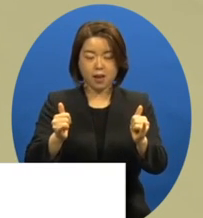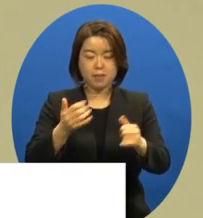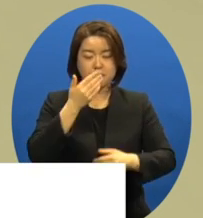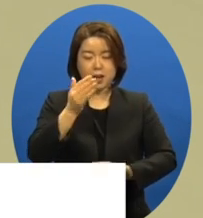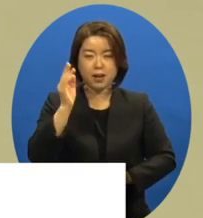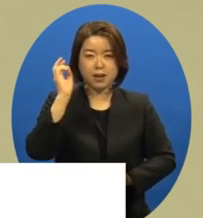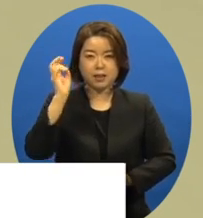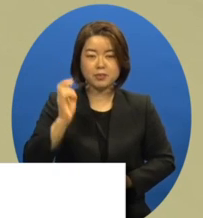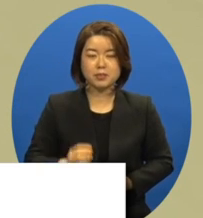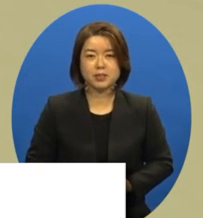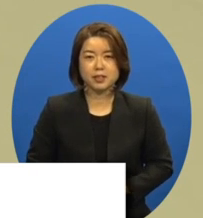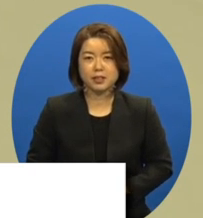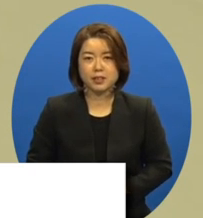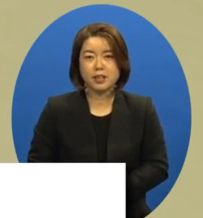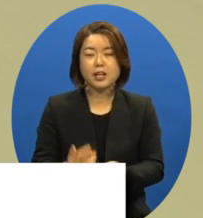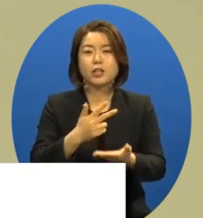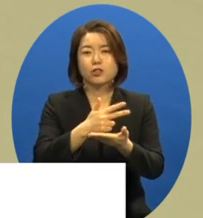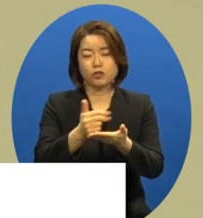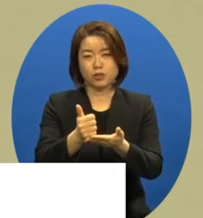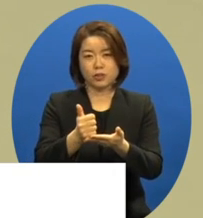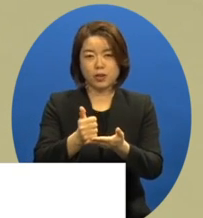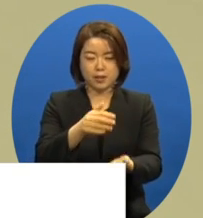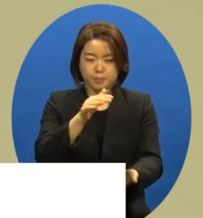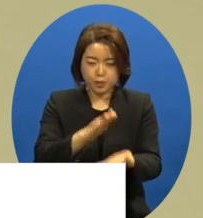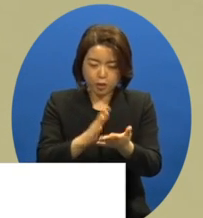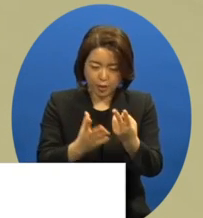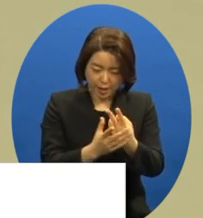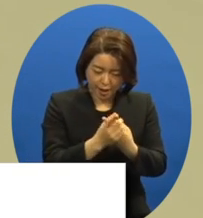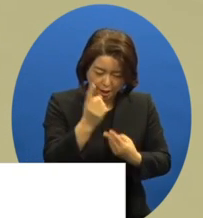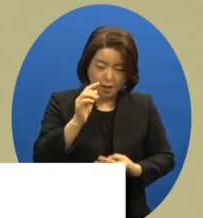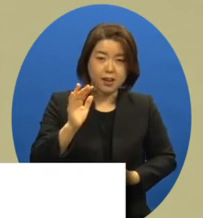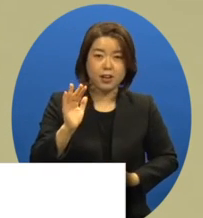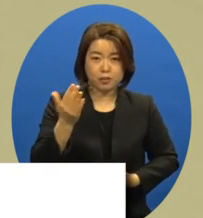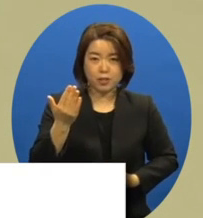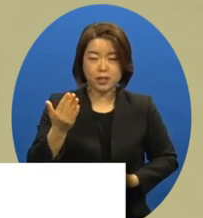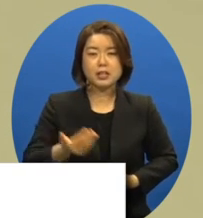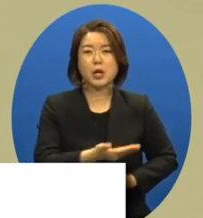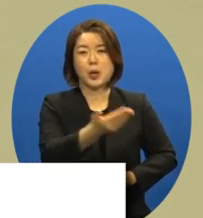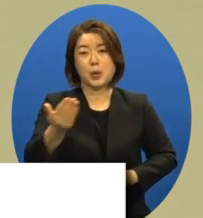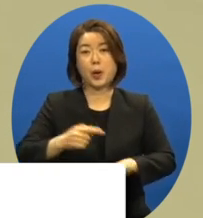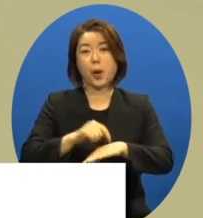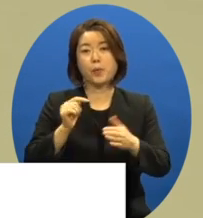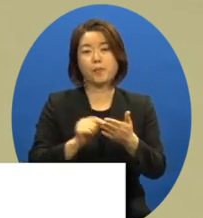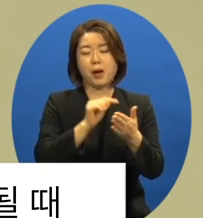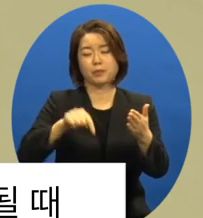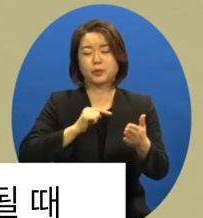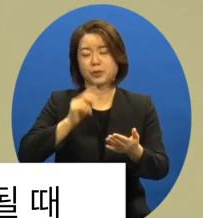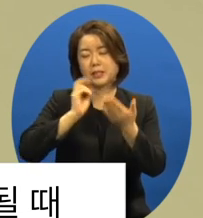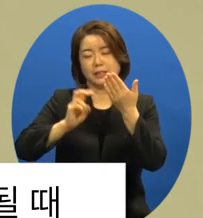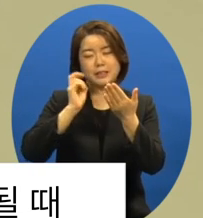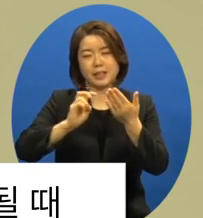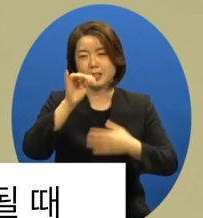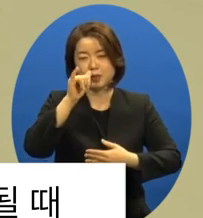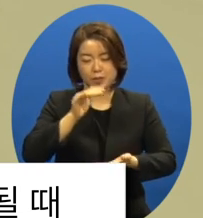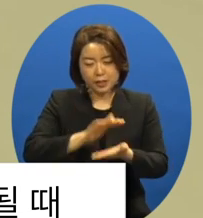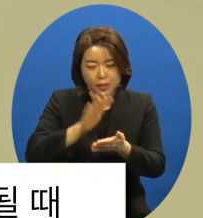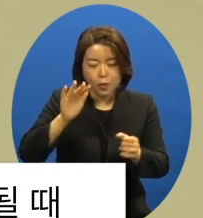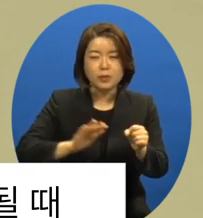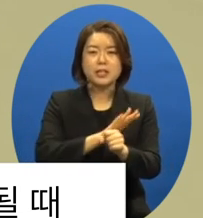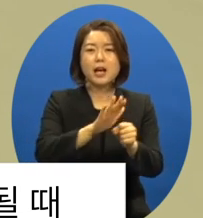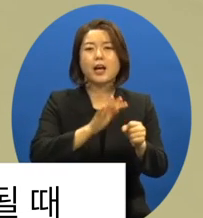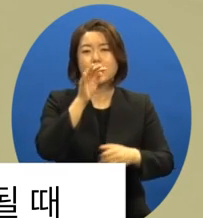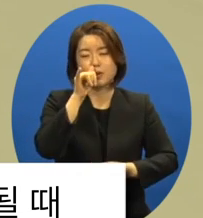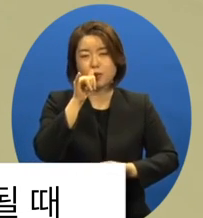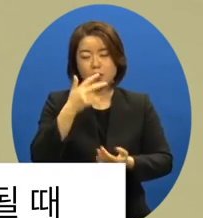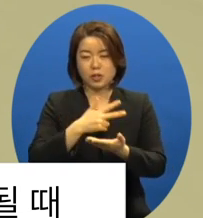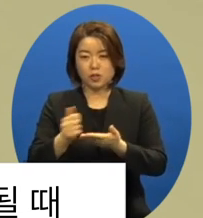겁니다. 주님과 뜨겁게 하나가 되는 여러분의 마음에 찬양이 있고 뜨거운 사랑이 있고